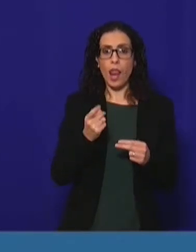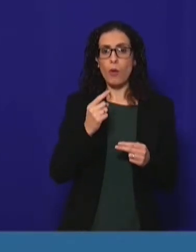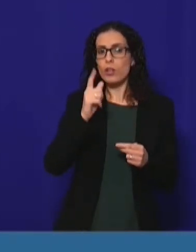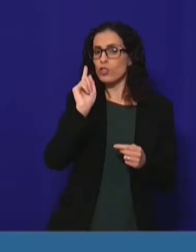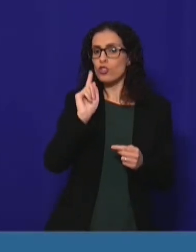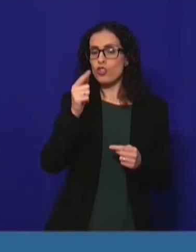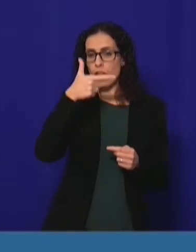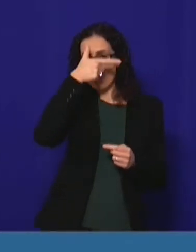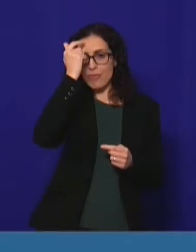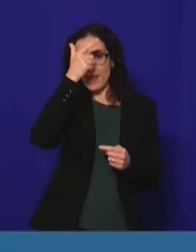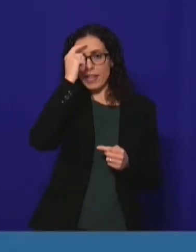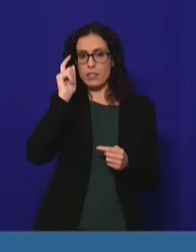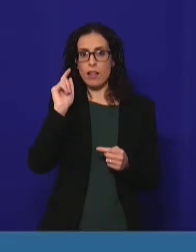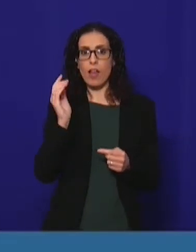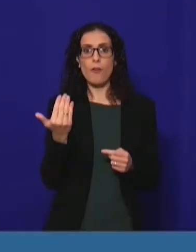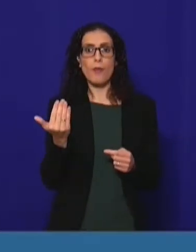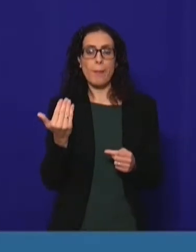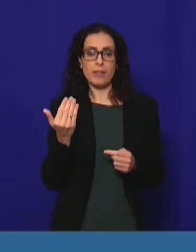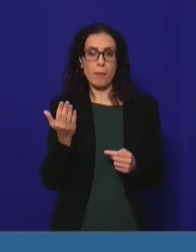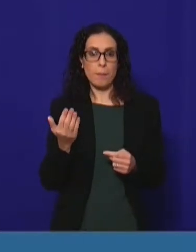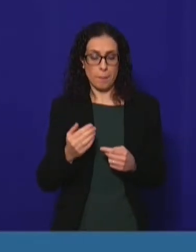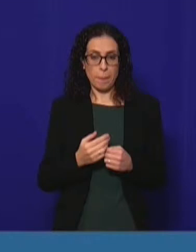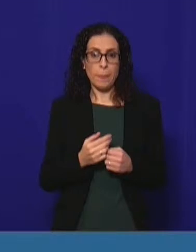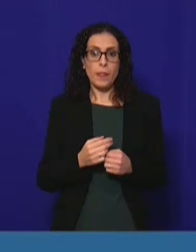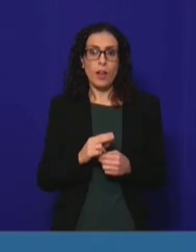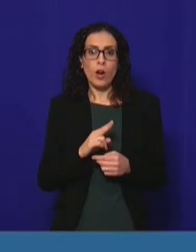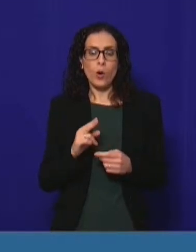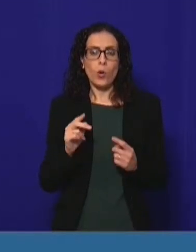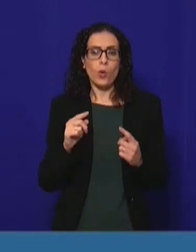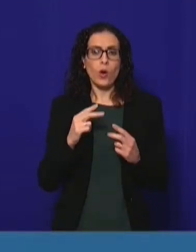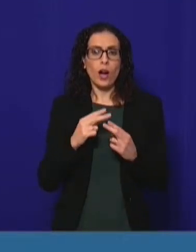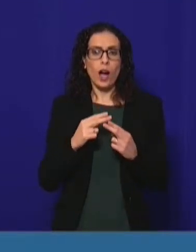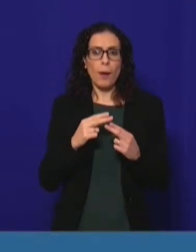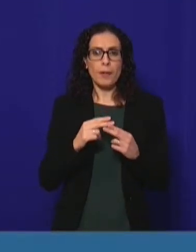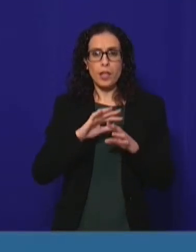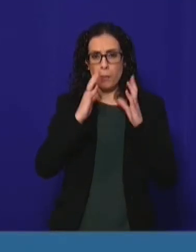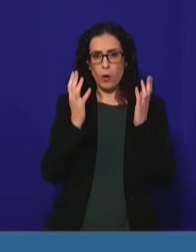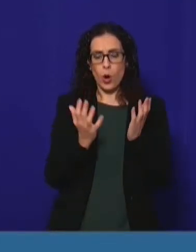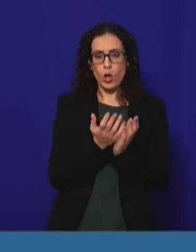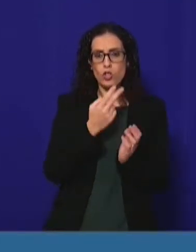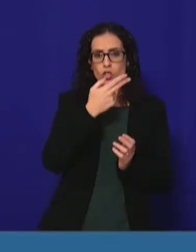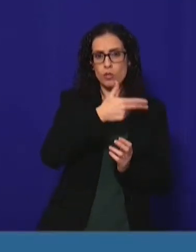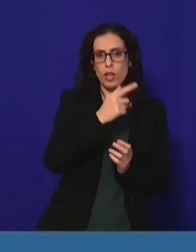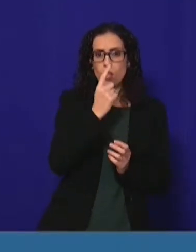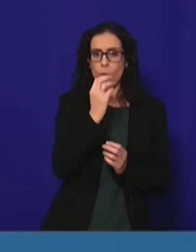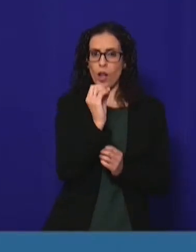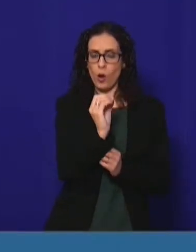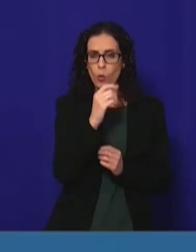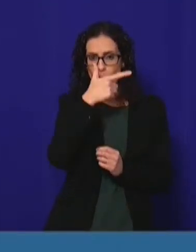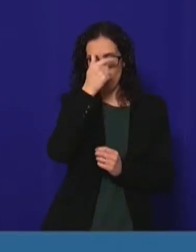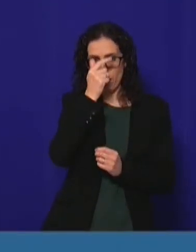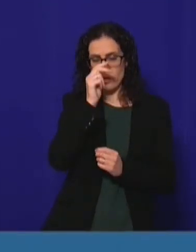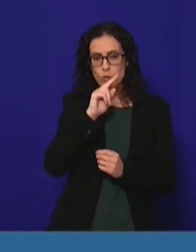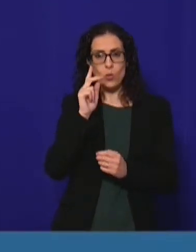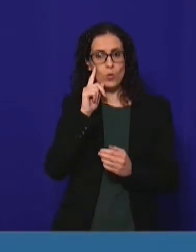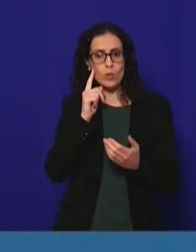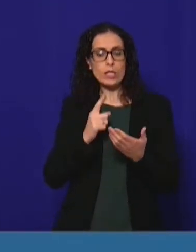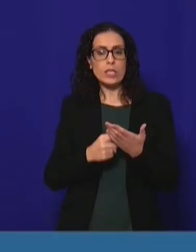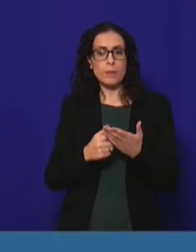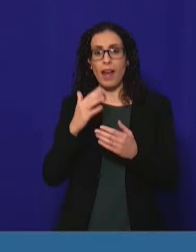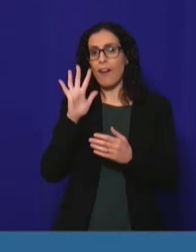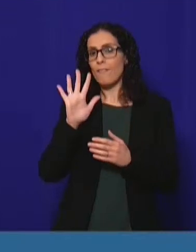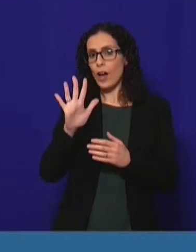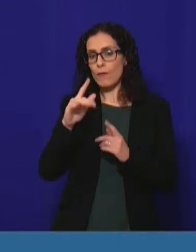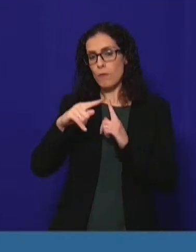u mit-19 sal-25 ta' Novembru għamilna 810 tests u minn dawn ħarġu 5 li huma